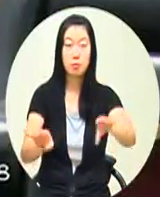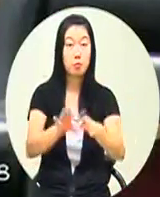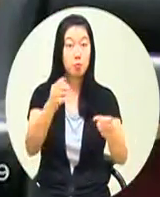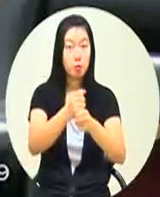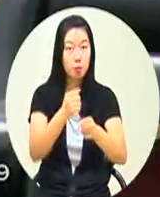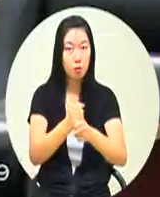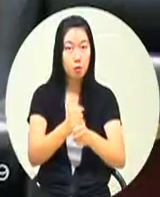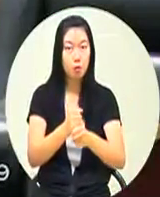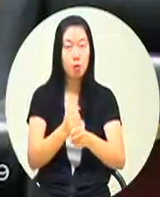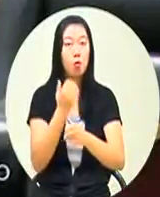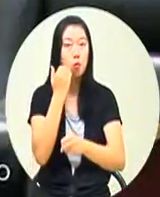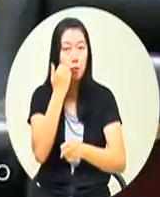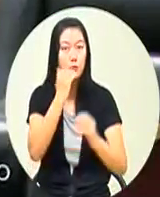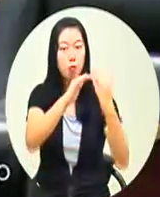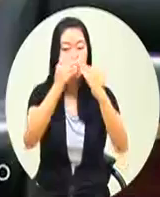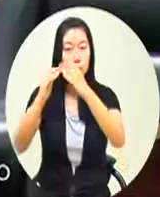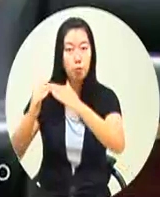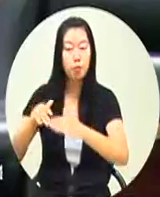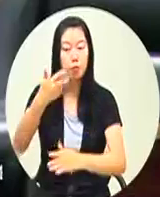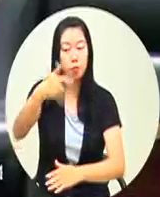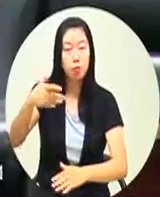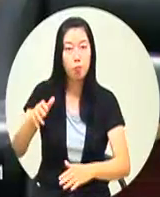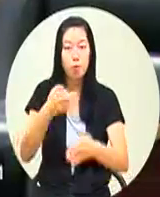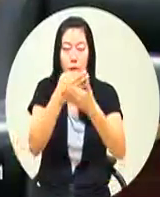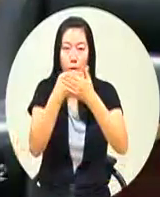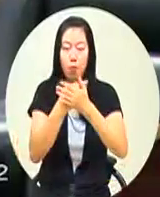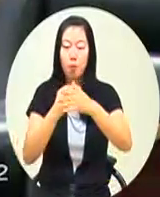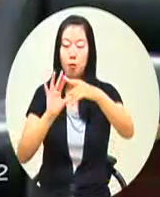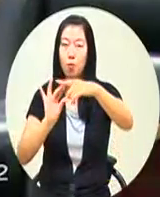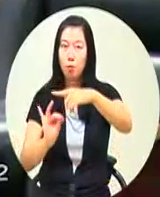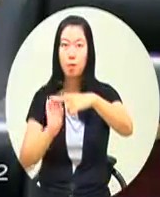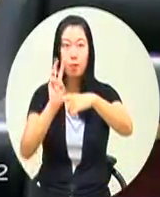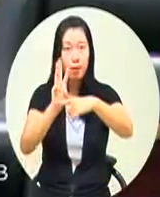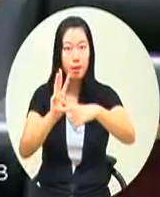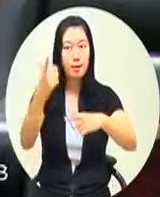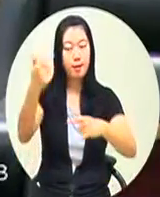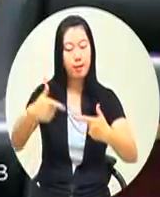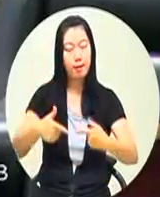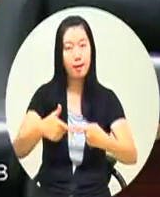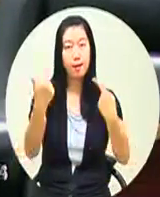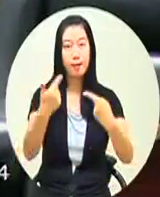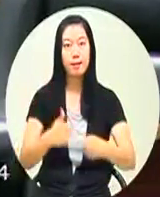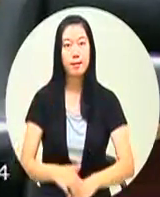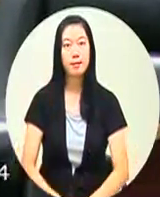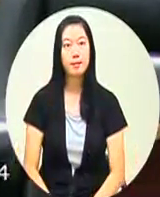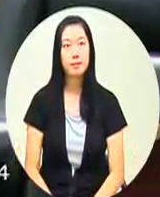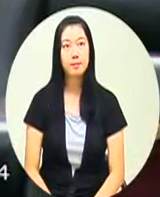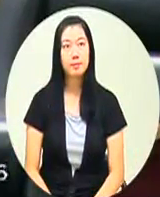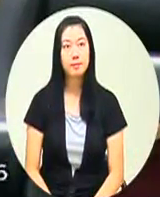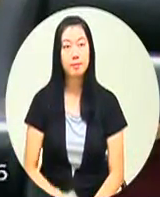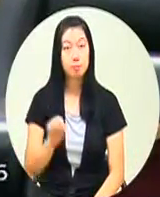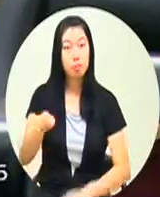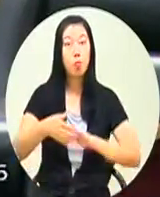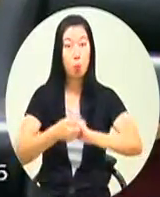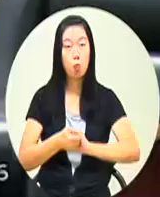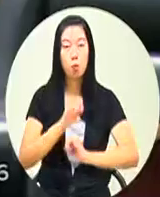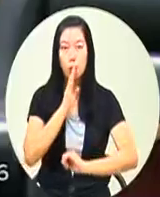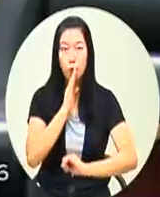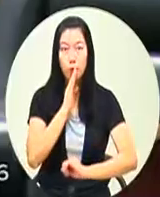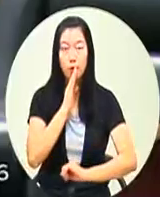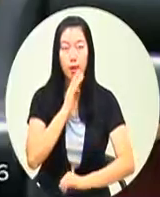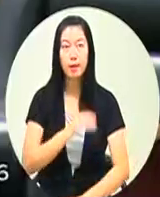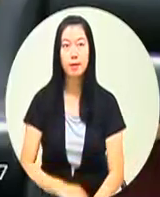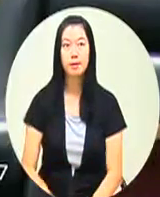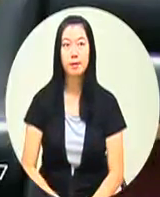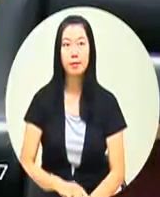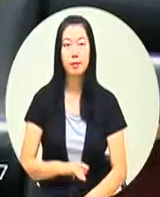只要用水户有节水 3% 就打七折， 打六折， 打六折， 哎，打六折。 这件事情是大概是这样。 这是目前有